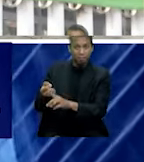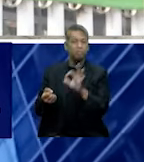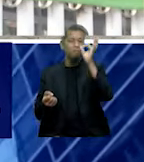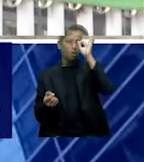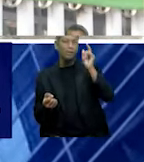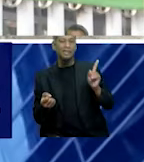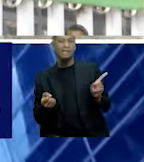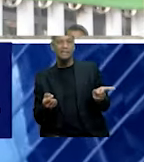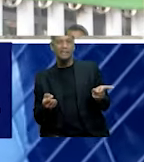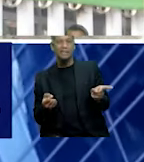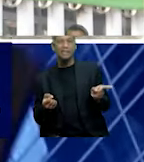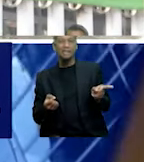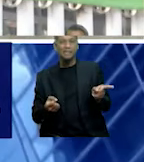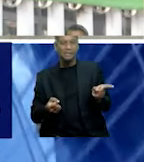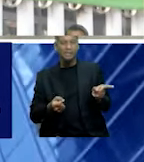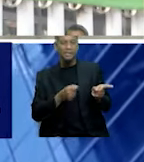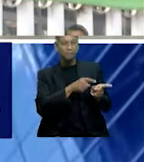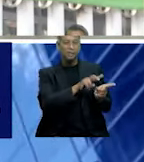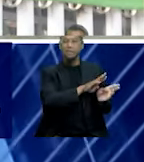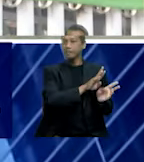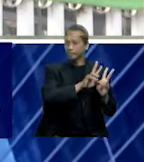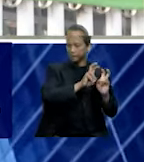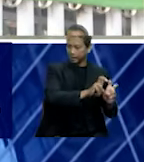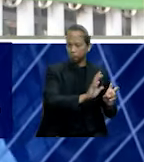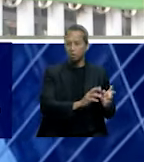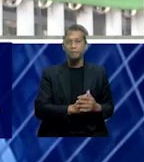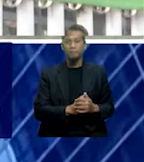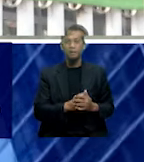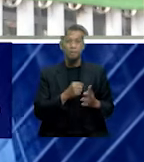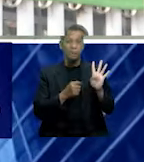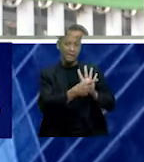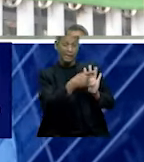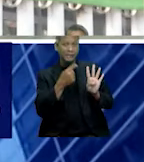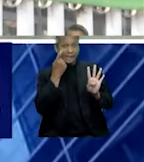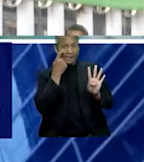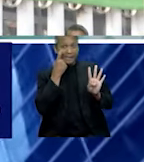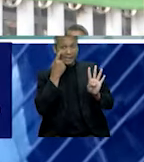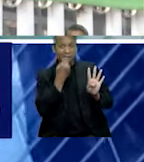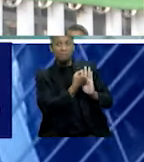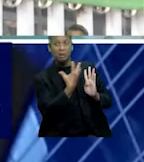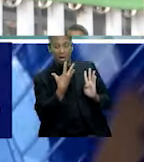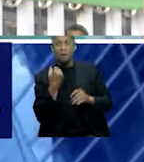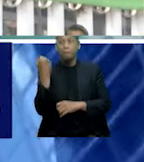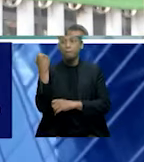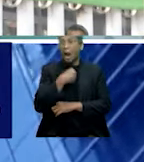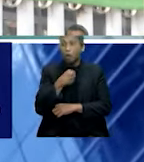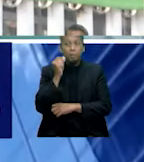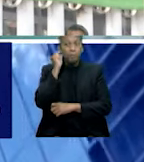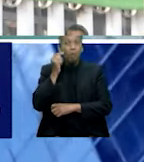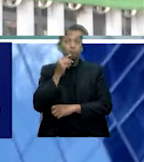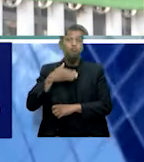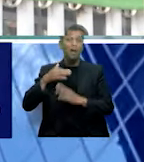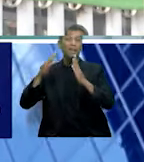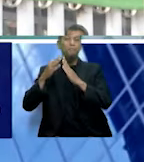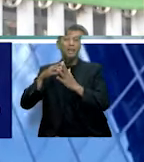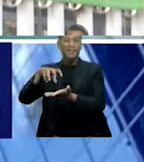perkara dan juga telah memeriksa 4 orang saksi. Adapun pelaku yang merupakan perempuan pemilik daycare WSI ini